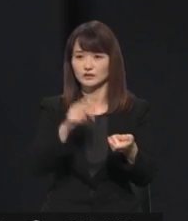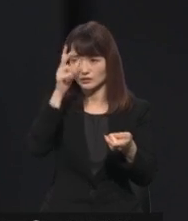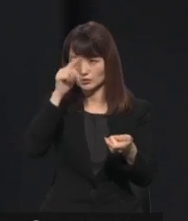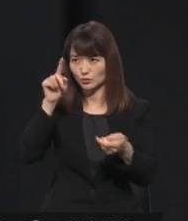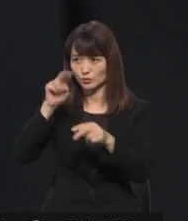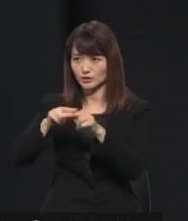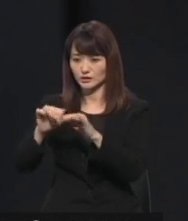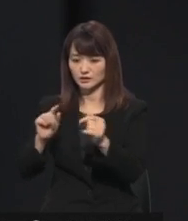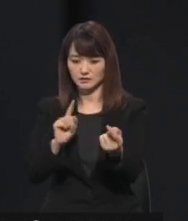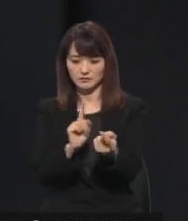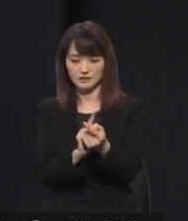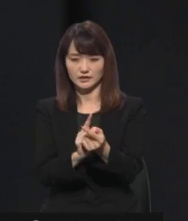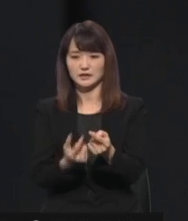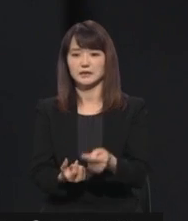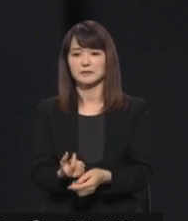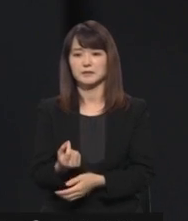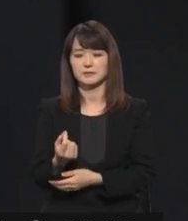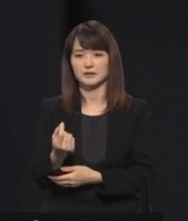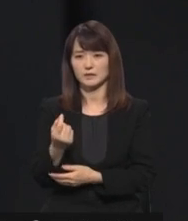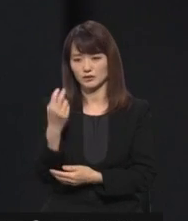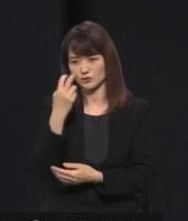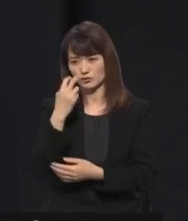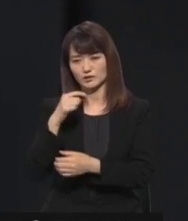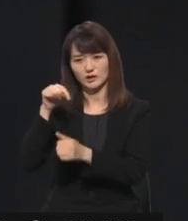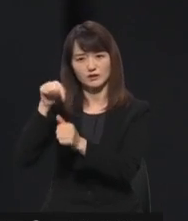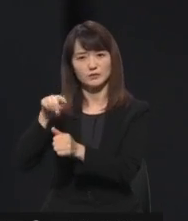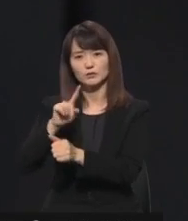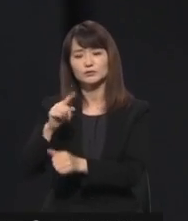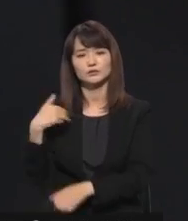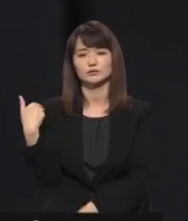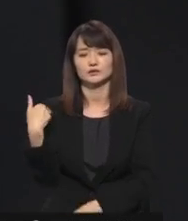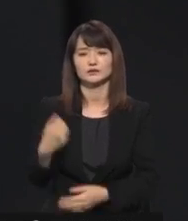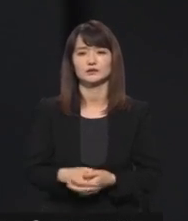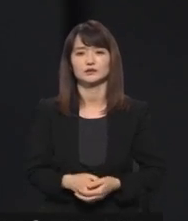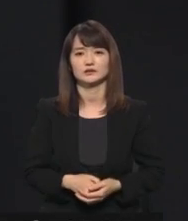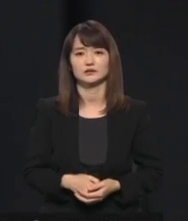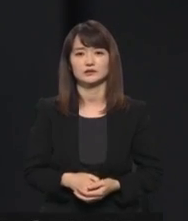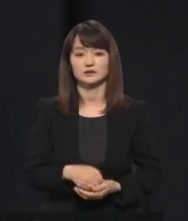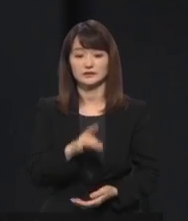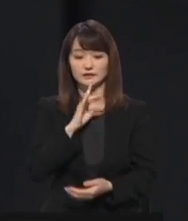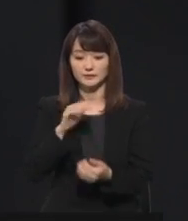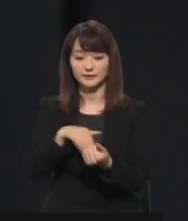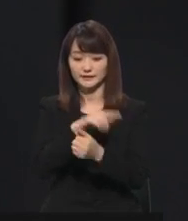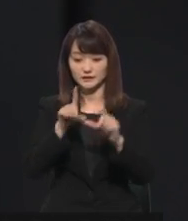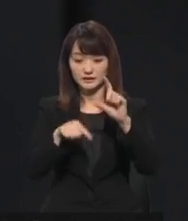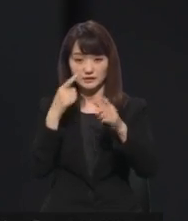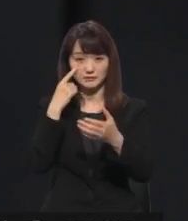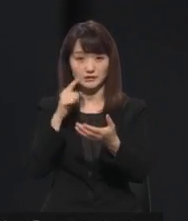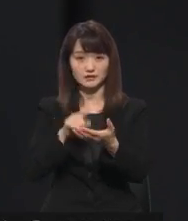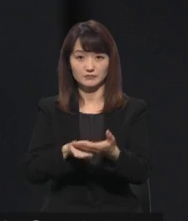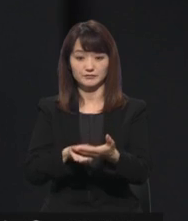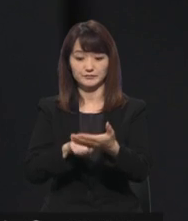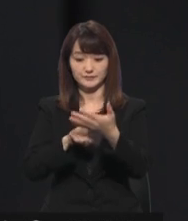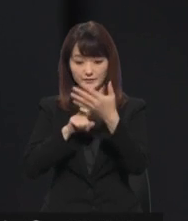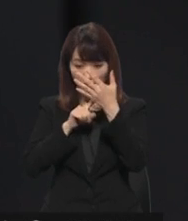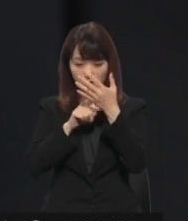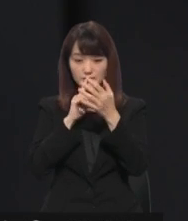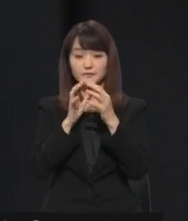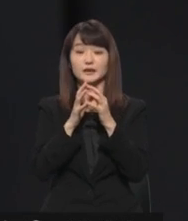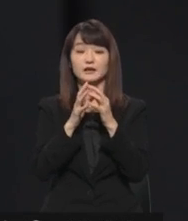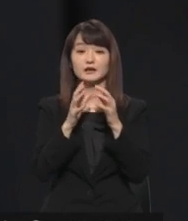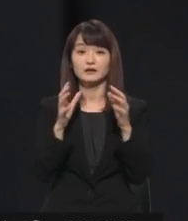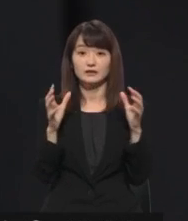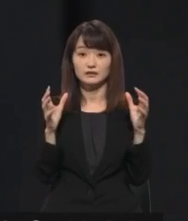빨리 해라 가급적 기소 해라 이렇게 했는지도 알 수가 없어요 예 다만 이런 정황이 아이 드러나고 그런 정황이 논란이 된다는 것